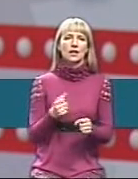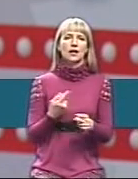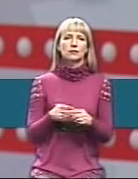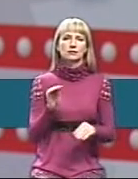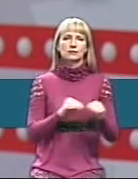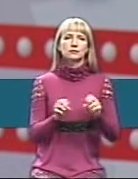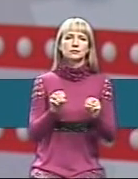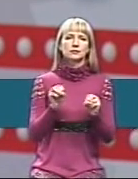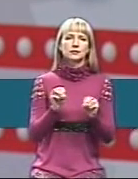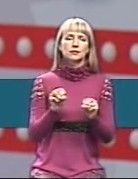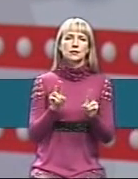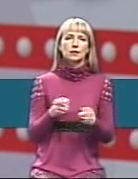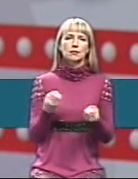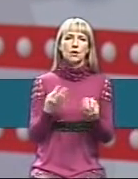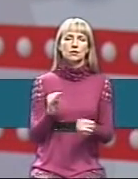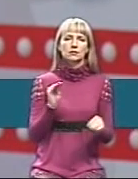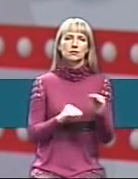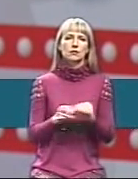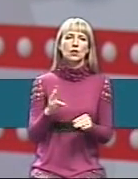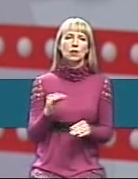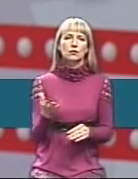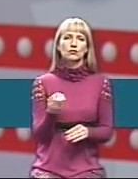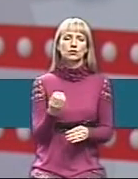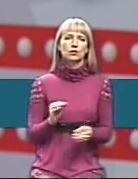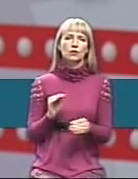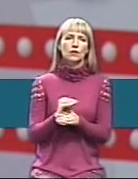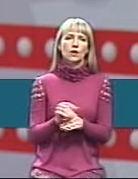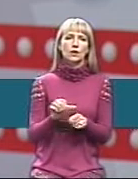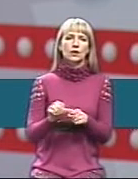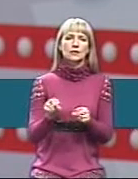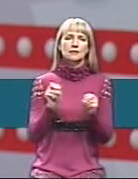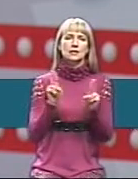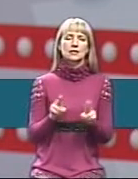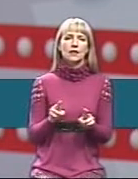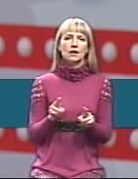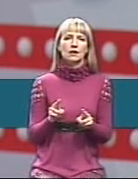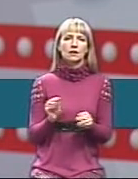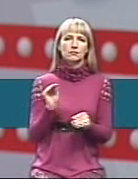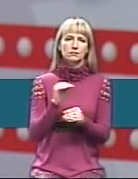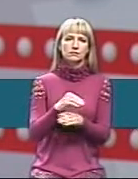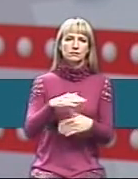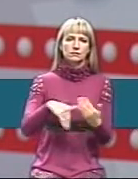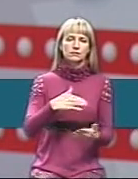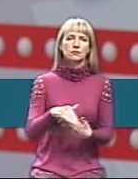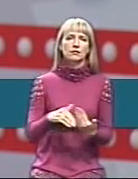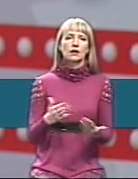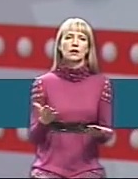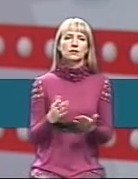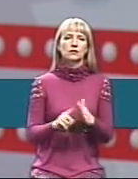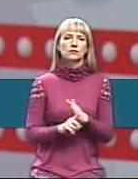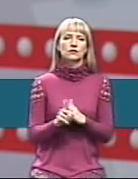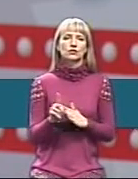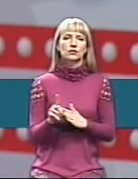Состоит из, в принципе, таких простых ингредиентов, но мы еще добавляем отдельное специальное вещество, которое